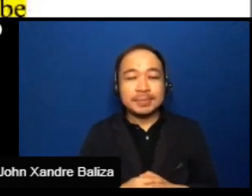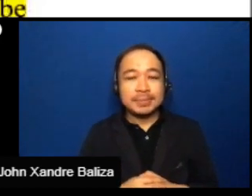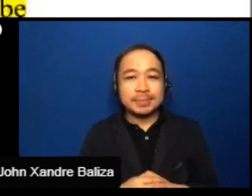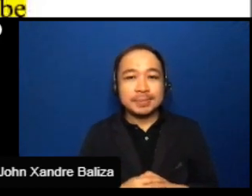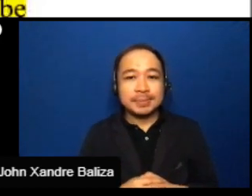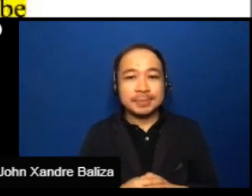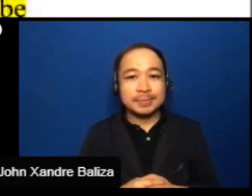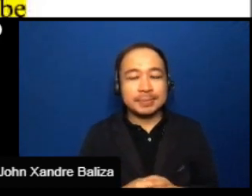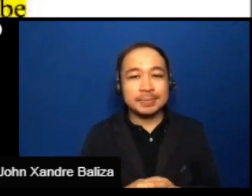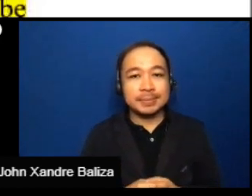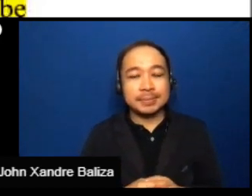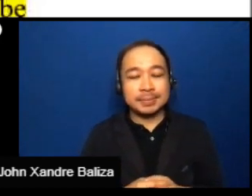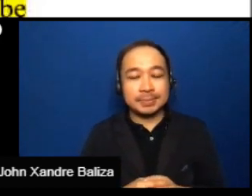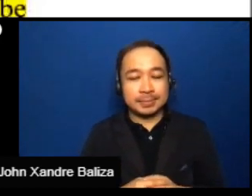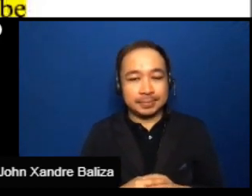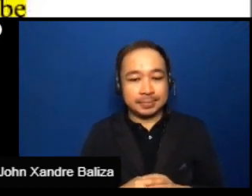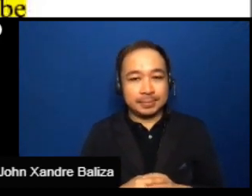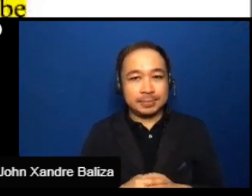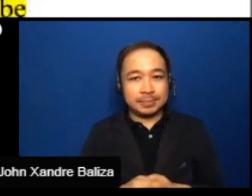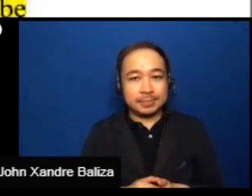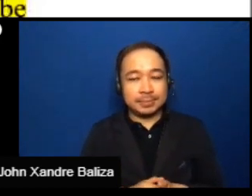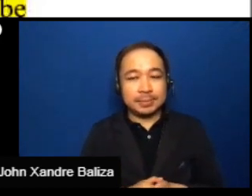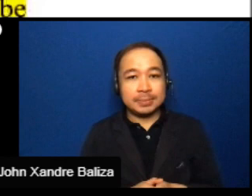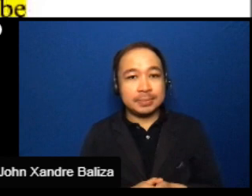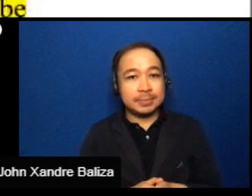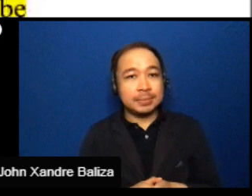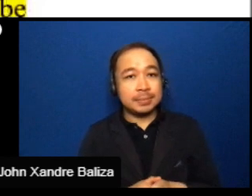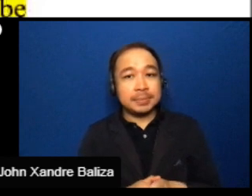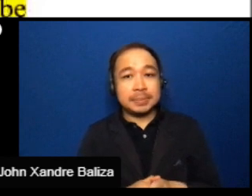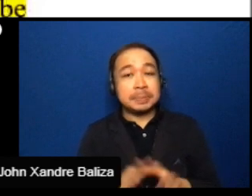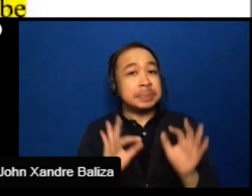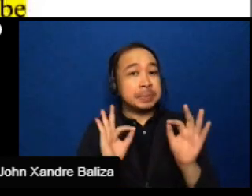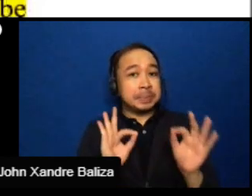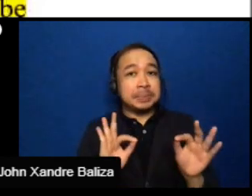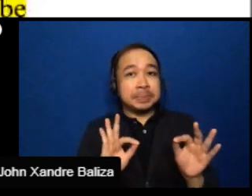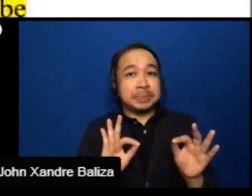想请俄罗斯代表先发言，谢谢。